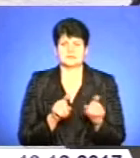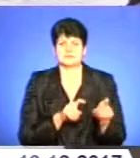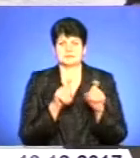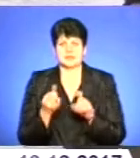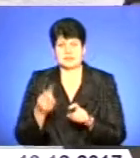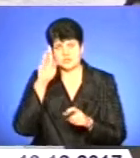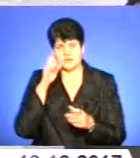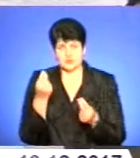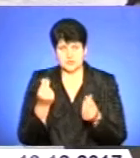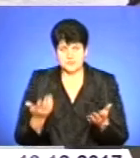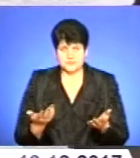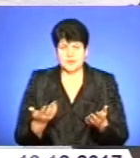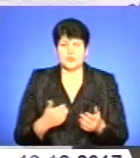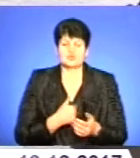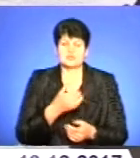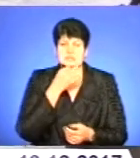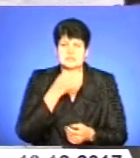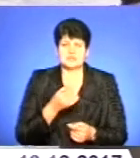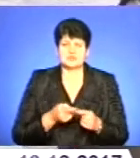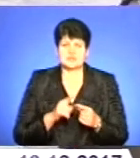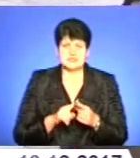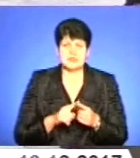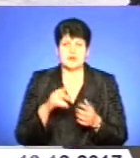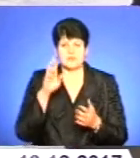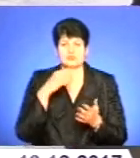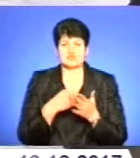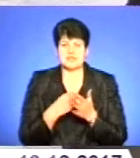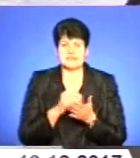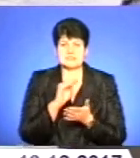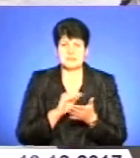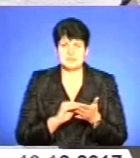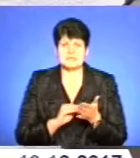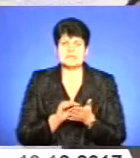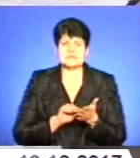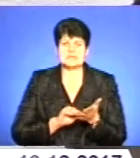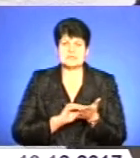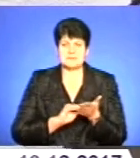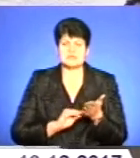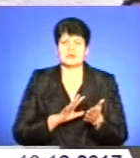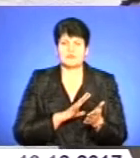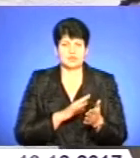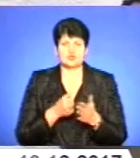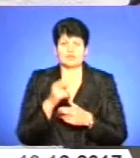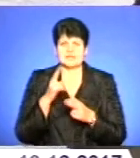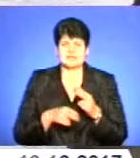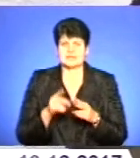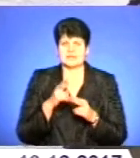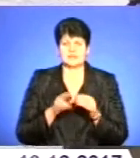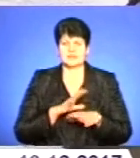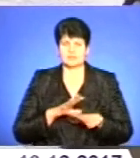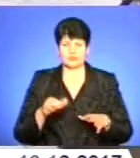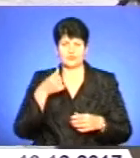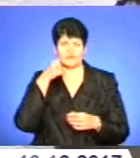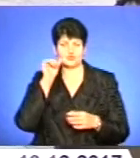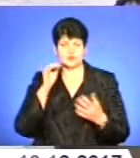бюджету. Хочу сказати, що ця бюджетна записка, вона в нас була, але вона не була до кінця завершеною, тому що лише вчора